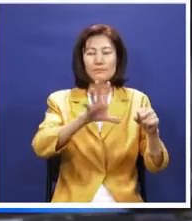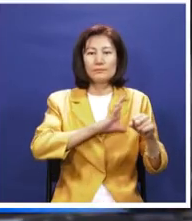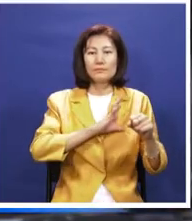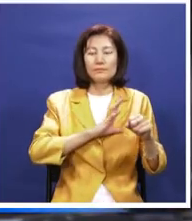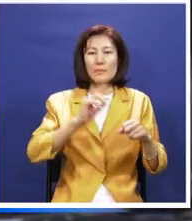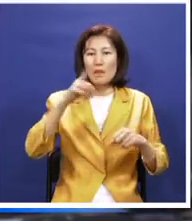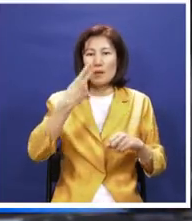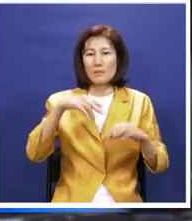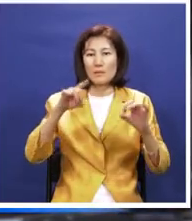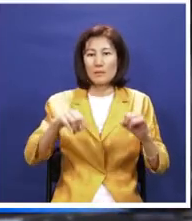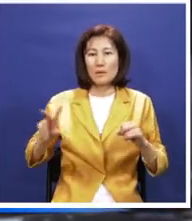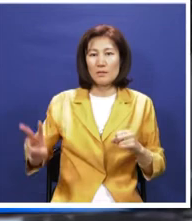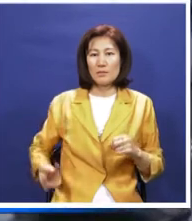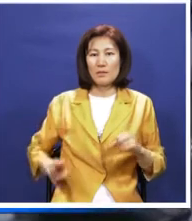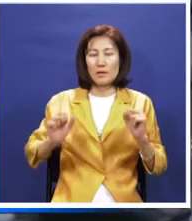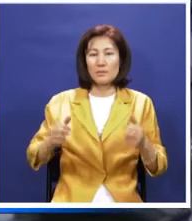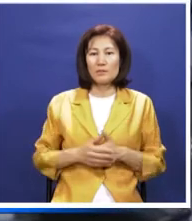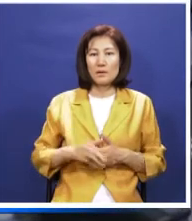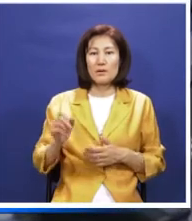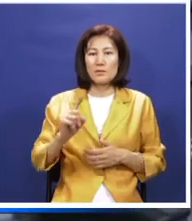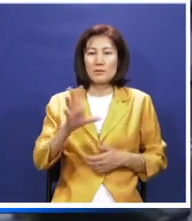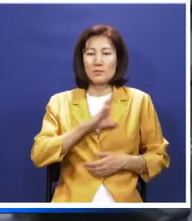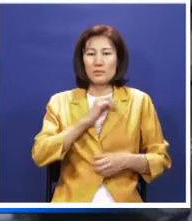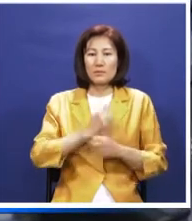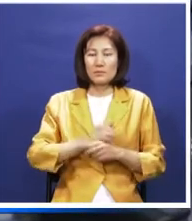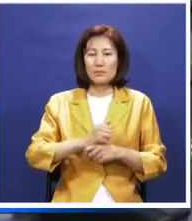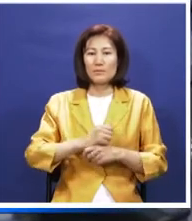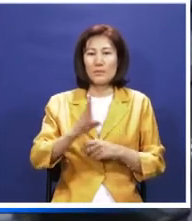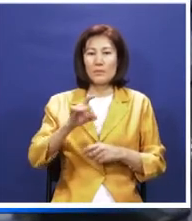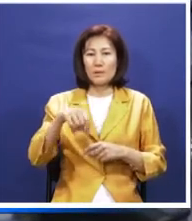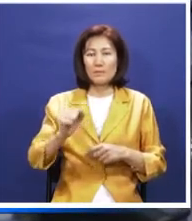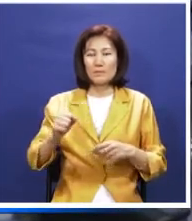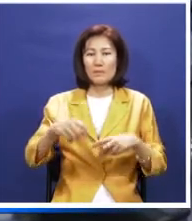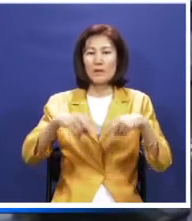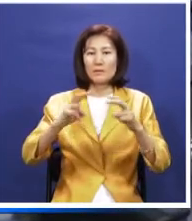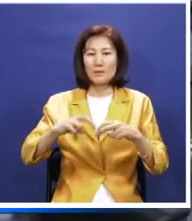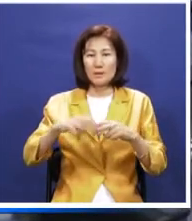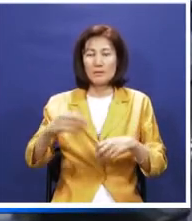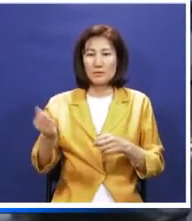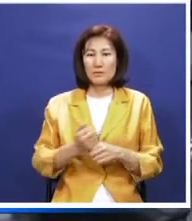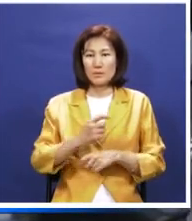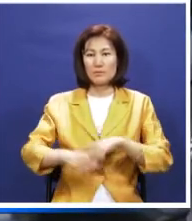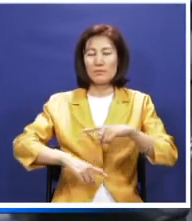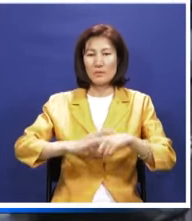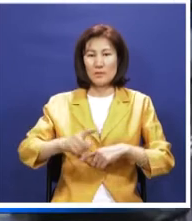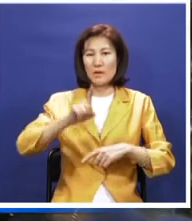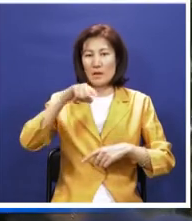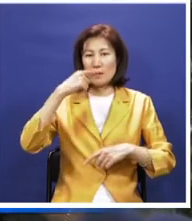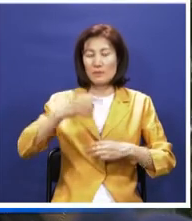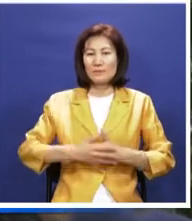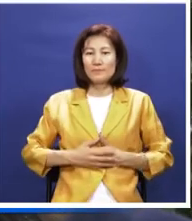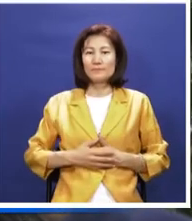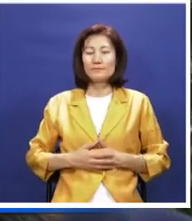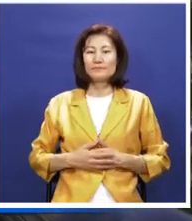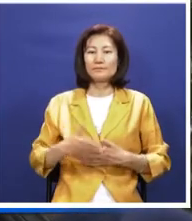агенттігі департаментінің басшысы Қазтрансгаз аймақ акционерлік қоғамына тергеу жұмыстарын жүргізетіндерін айтты.